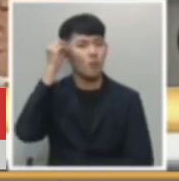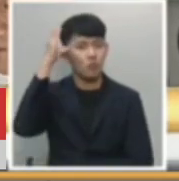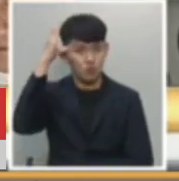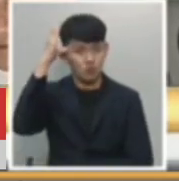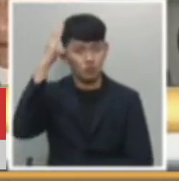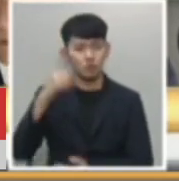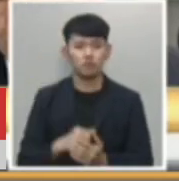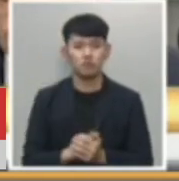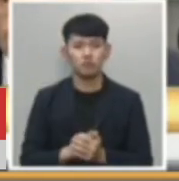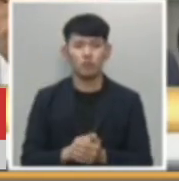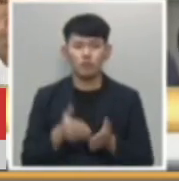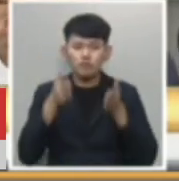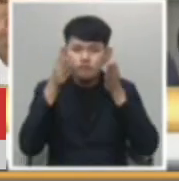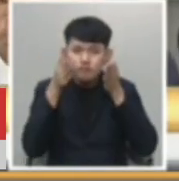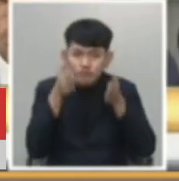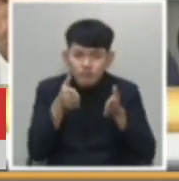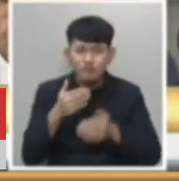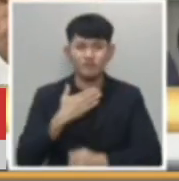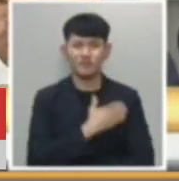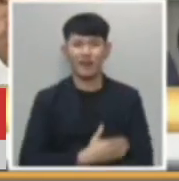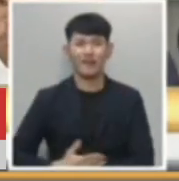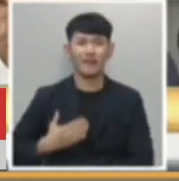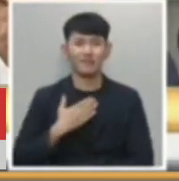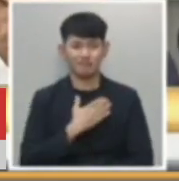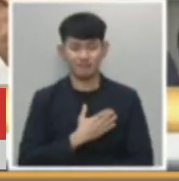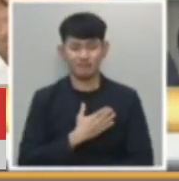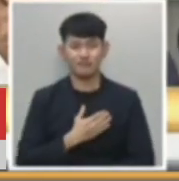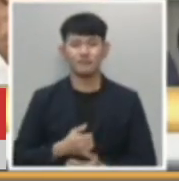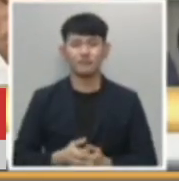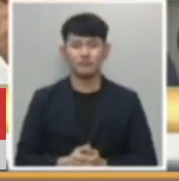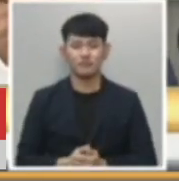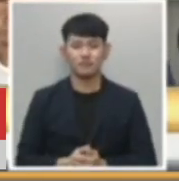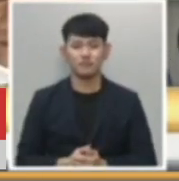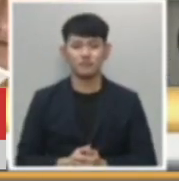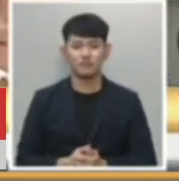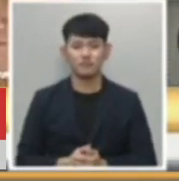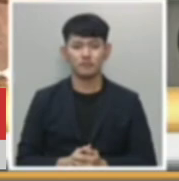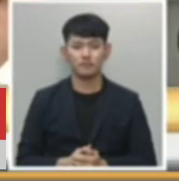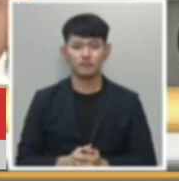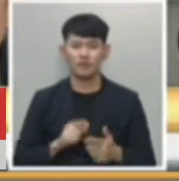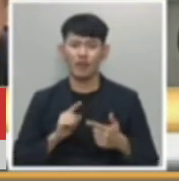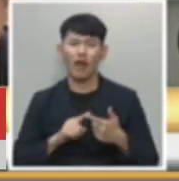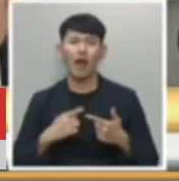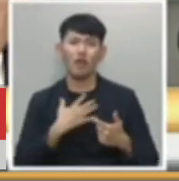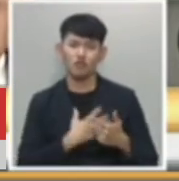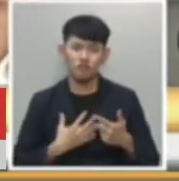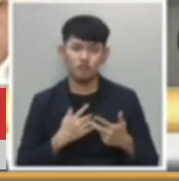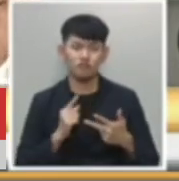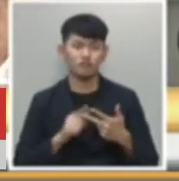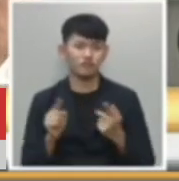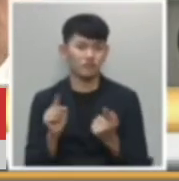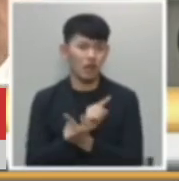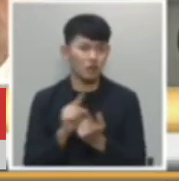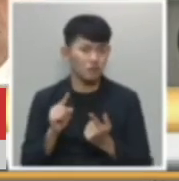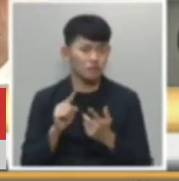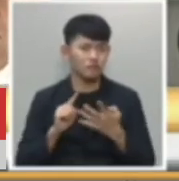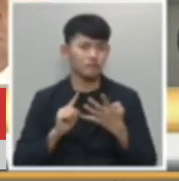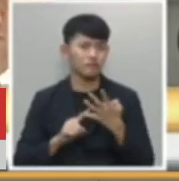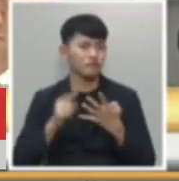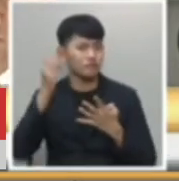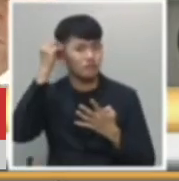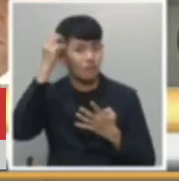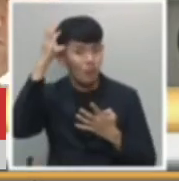เฉพาะเรื่องของการพัฒนาร่างกายส่วนเรื่องอารมณ์สังคมและสติปัญญานั้นผมมีความเชื่อมั่นว่